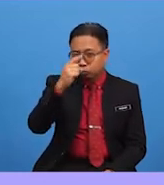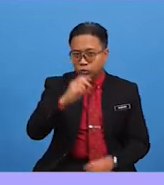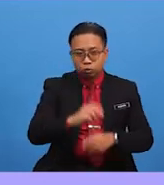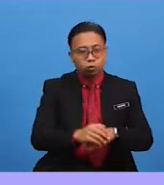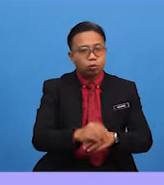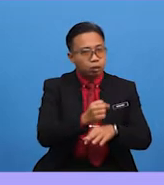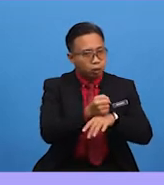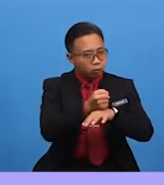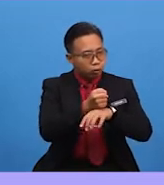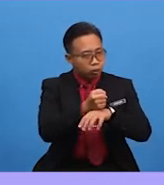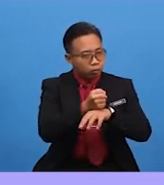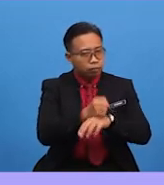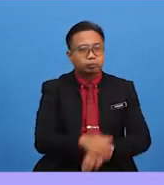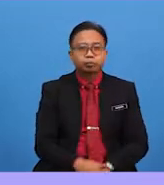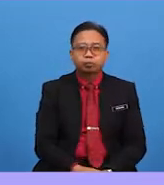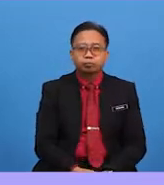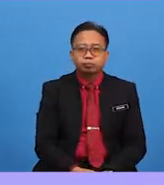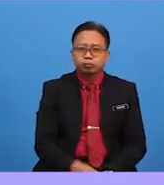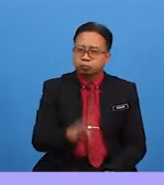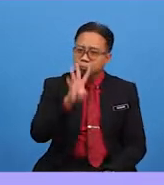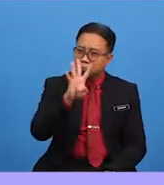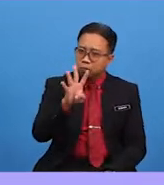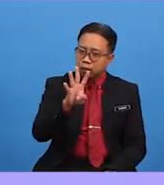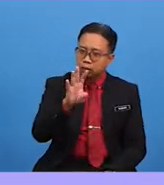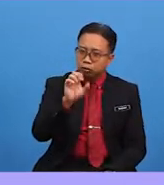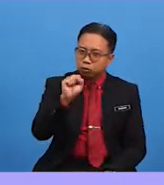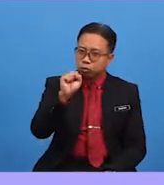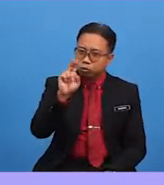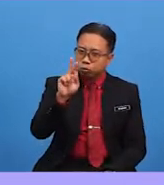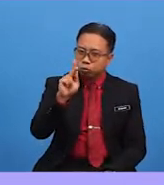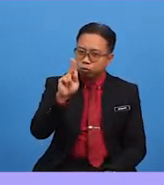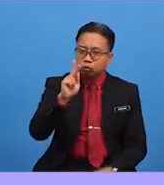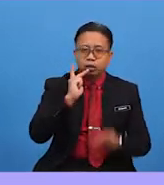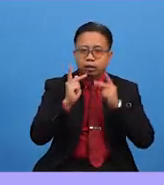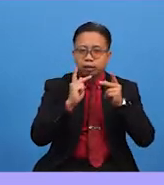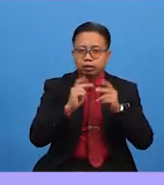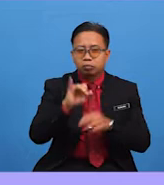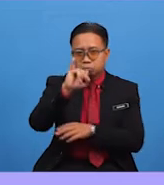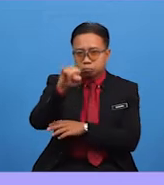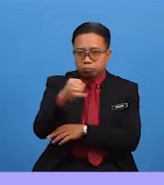Manakala contoh bagi empat suku kata ialah